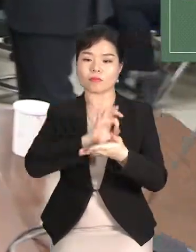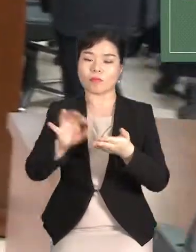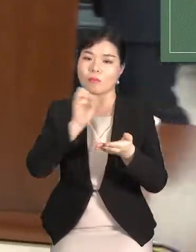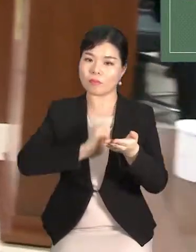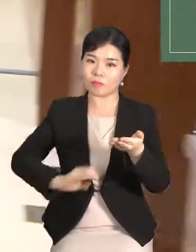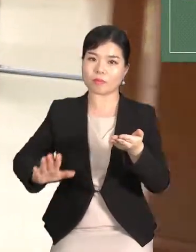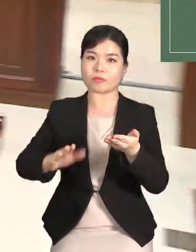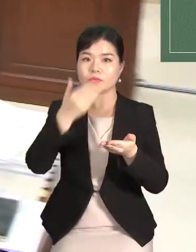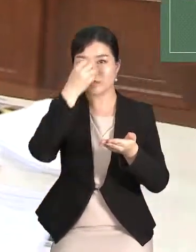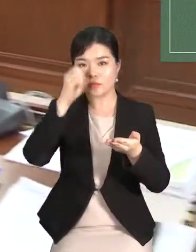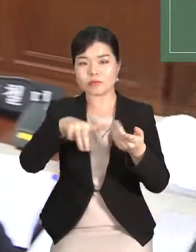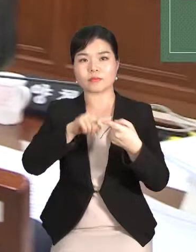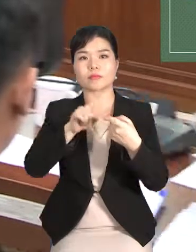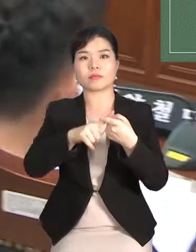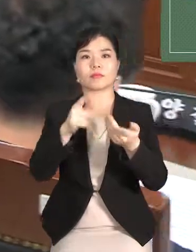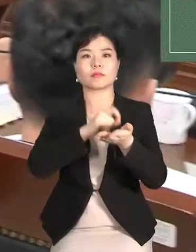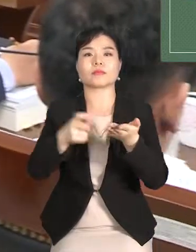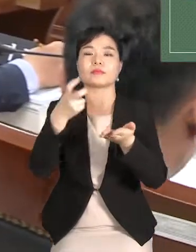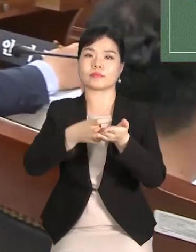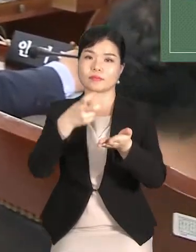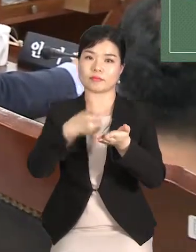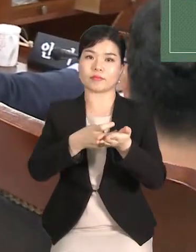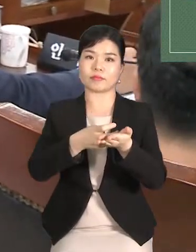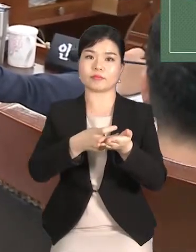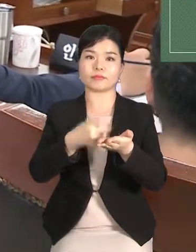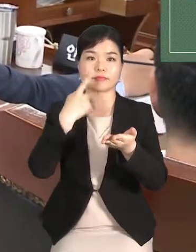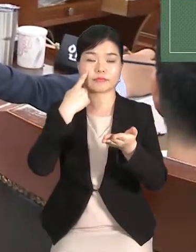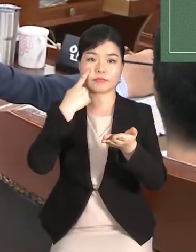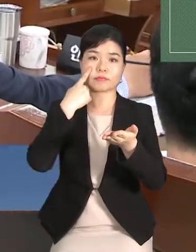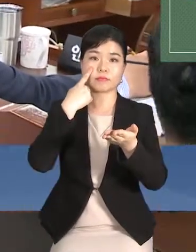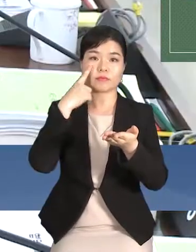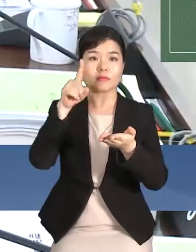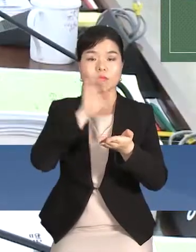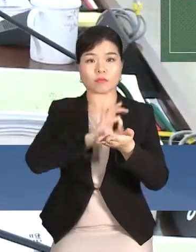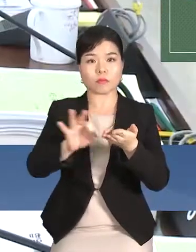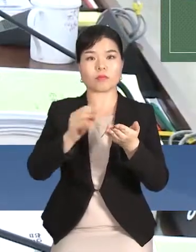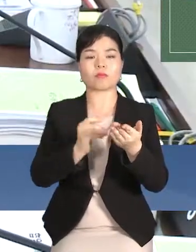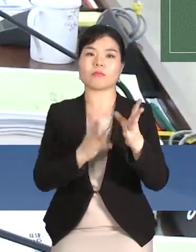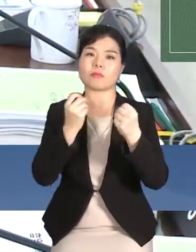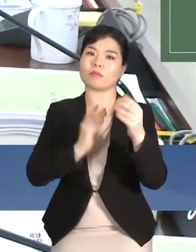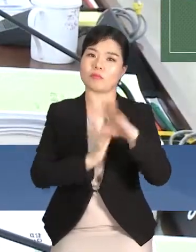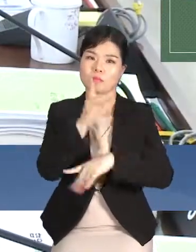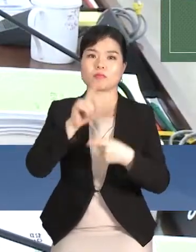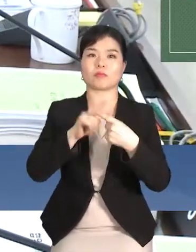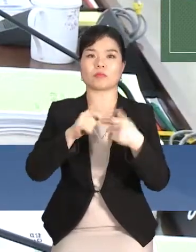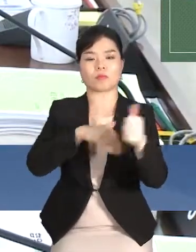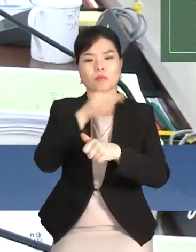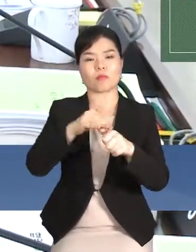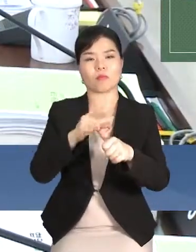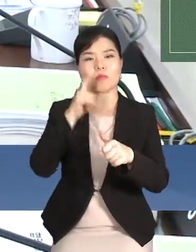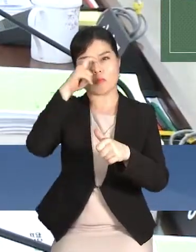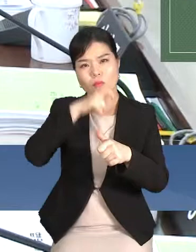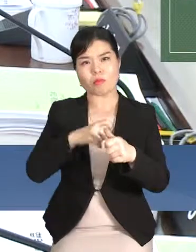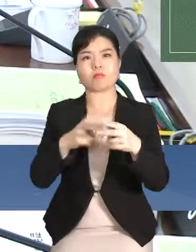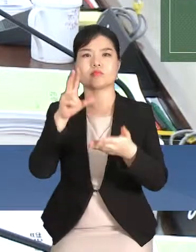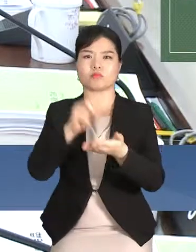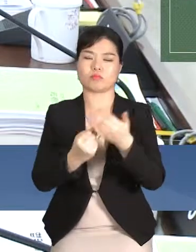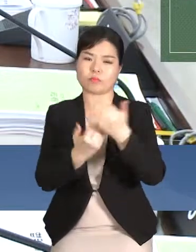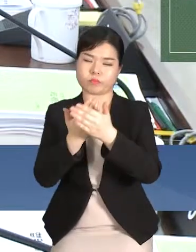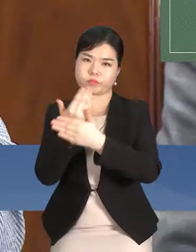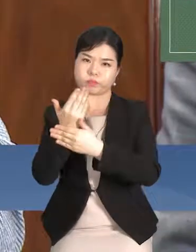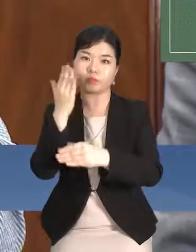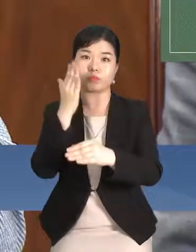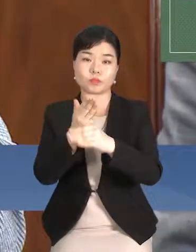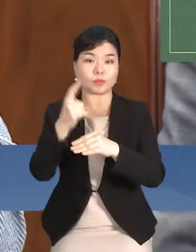관련된 사용 저감 지원 조례안이 눈에 띄는데요. 일회용품의 과다 사용으로 인한 환경오염 문제가 지속적으로 발생되고